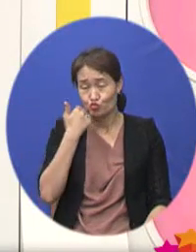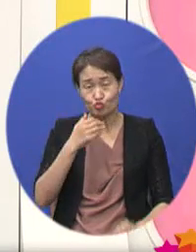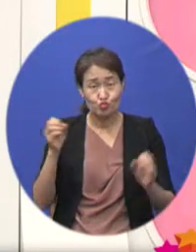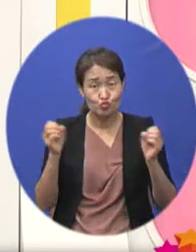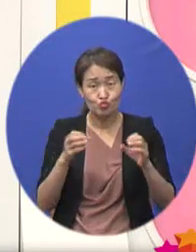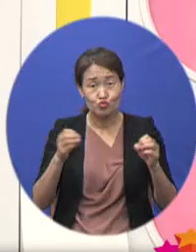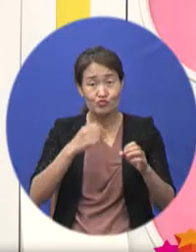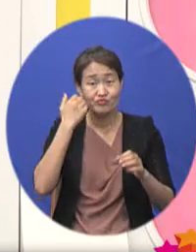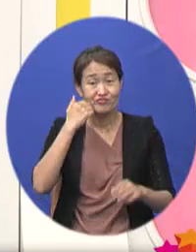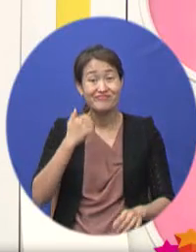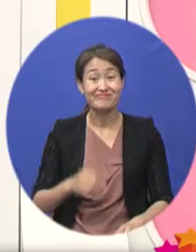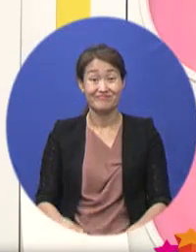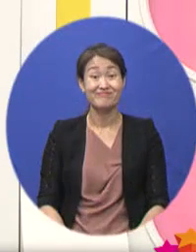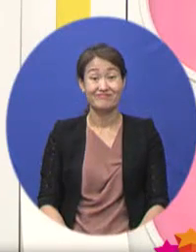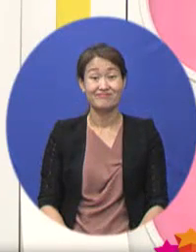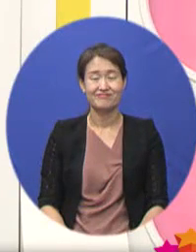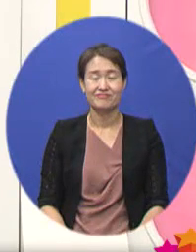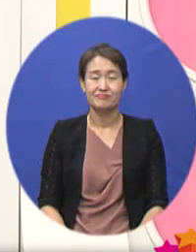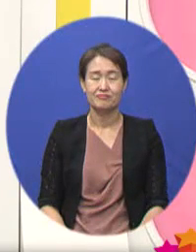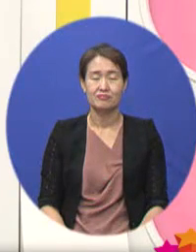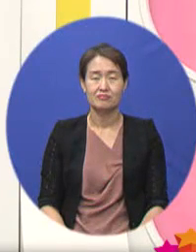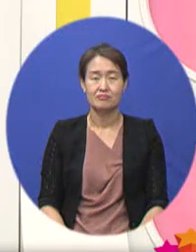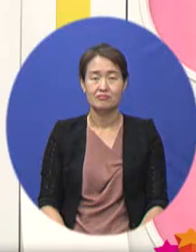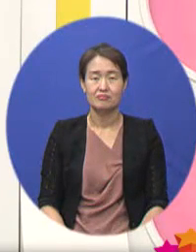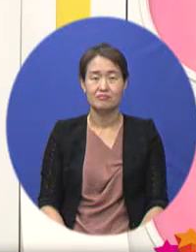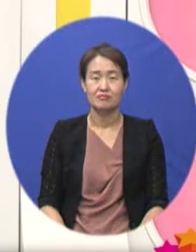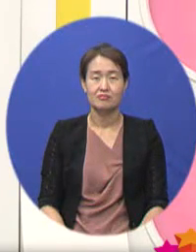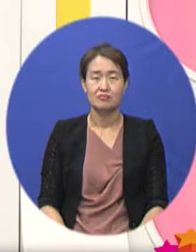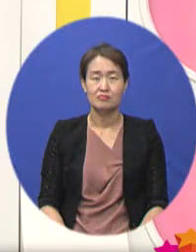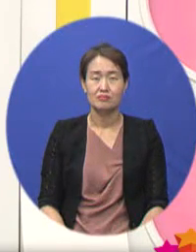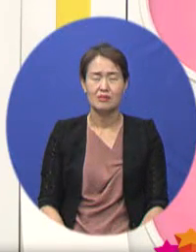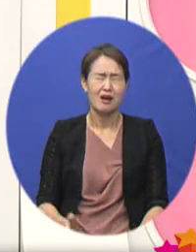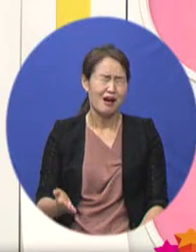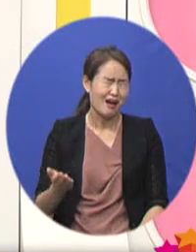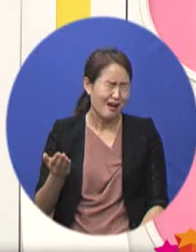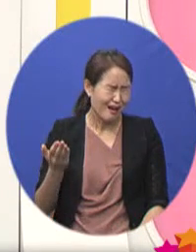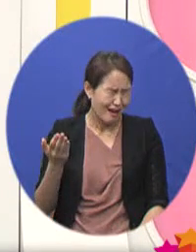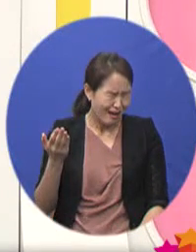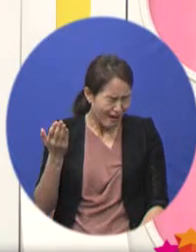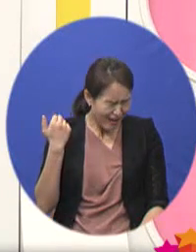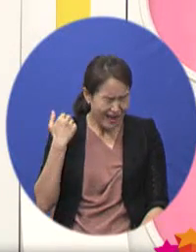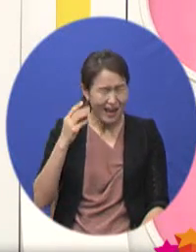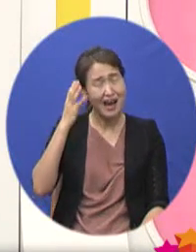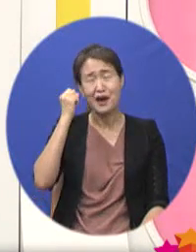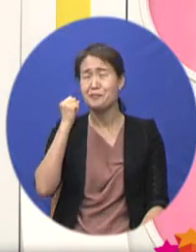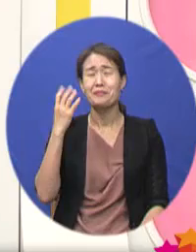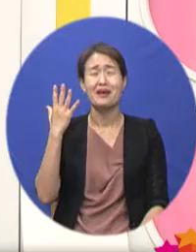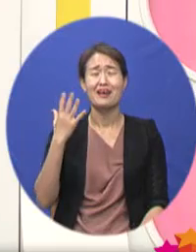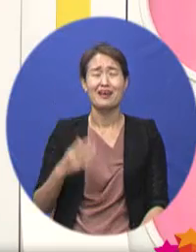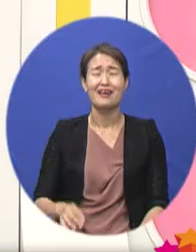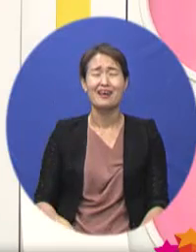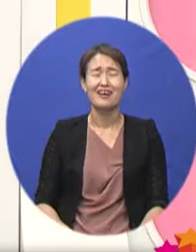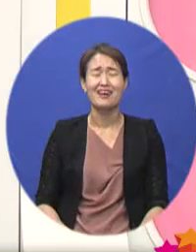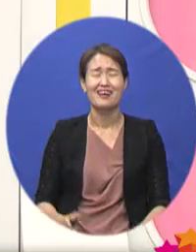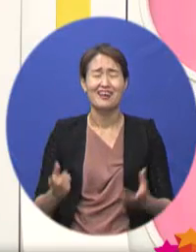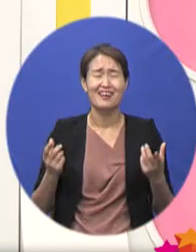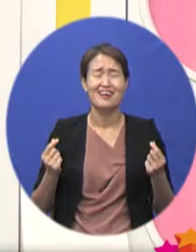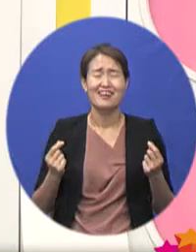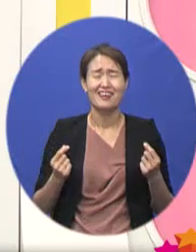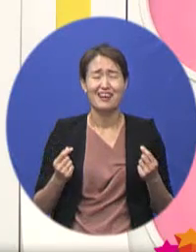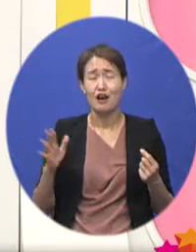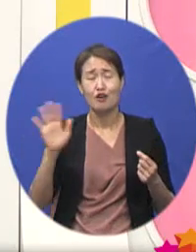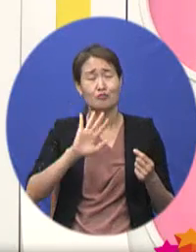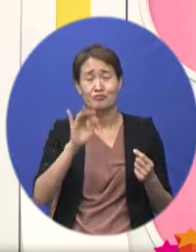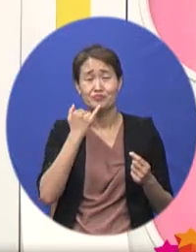분하고 같이 참여하셨었나요? 그 좀 오래돼서. 아, 누구나 기억 안 나시고요? 오래돼가 예, 기억 안 나요.